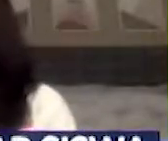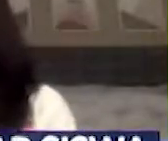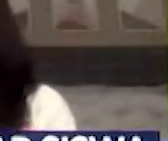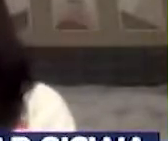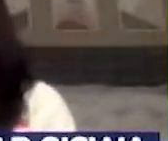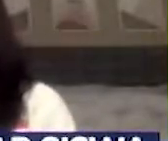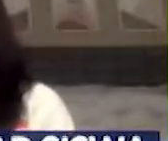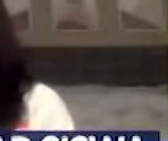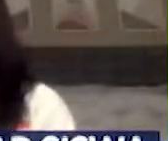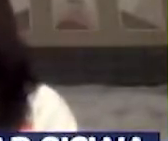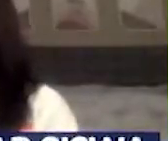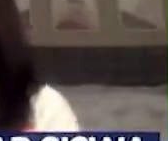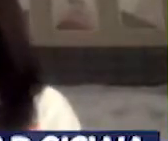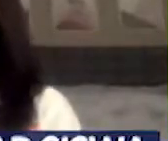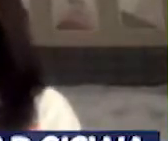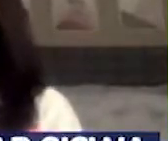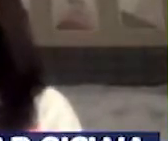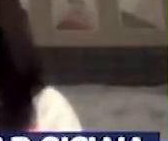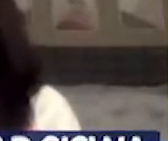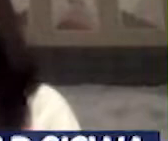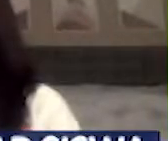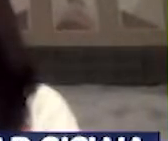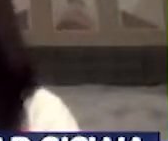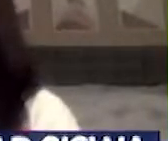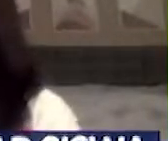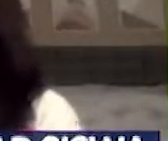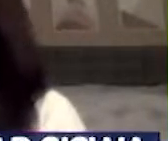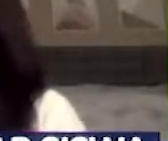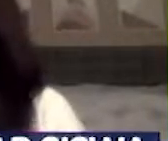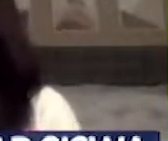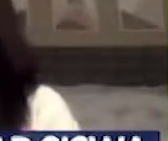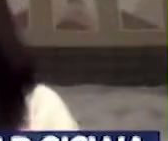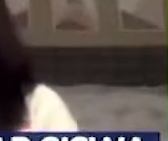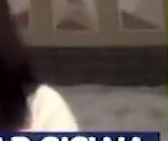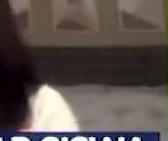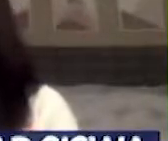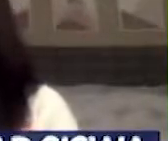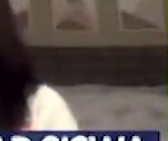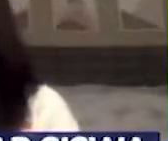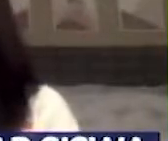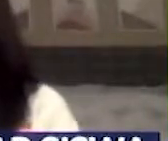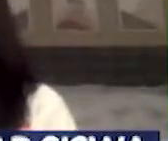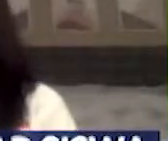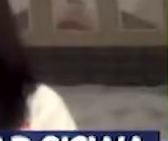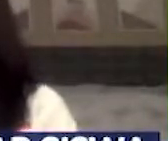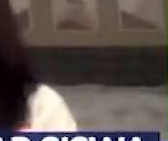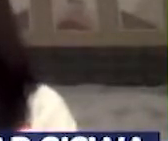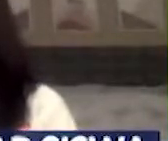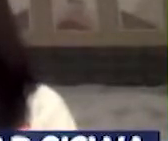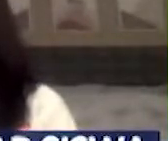kurikulum nasional ataupun melakukan penyederhanaan sendiri nah itu sih yang menjadi highlight dari